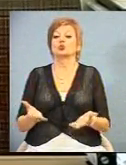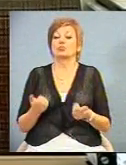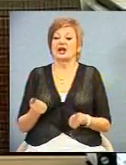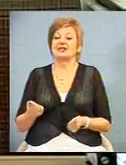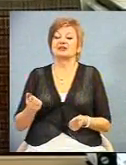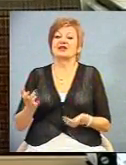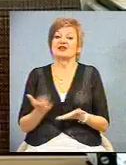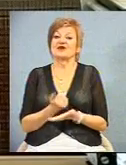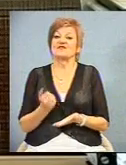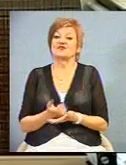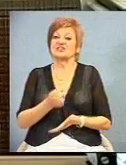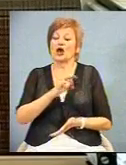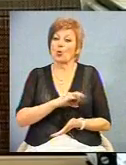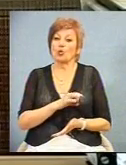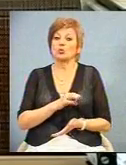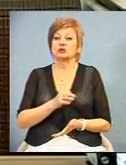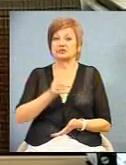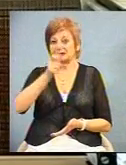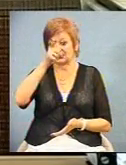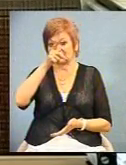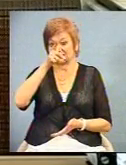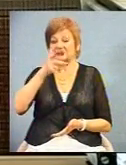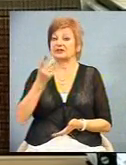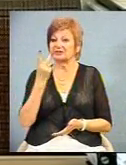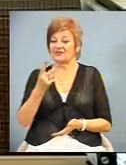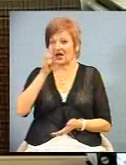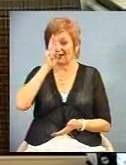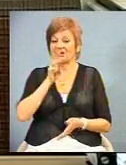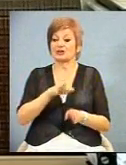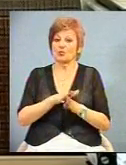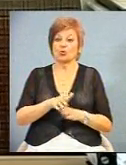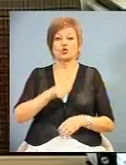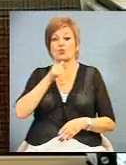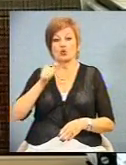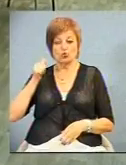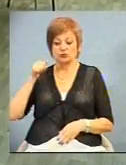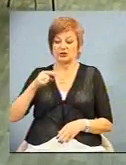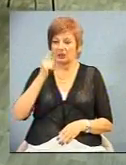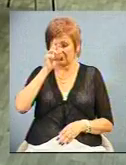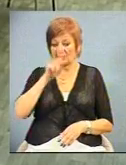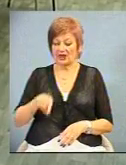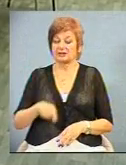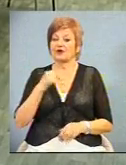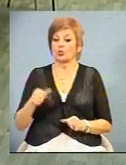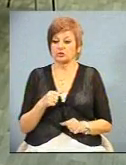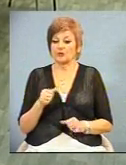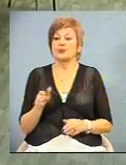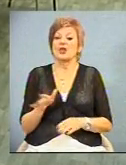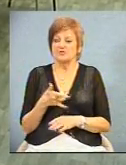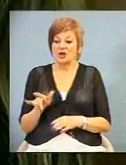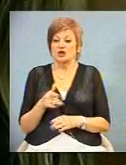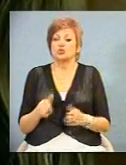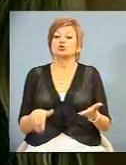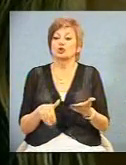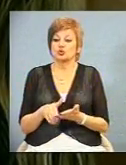доход 2 повних квартали прошлого року і 2 повних квартали цього року. Під час нарахування субсидії